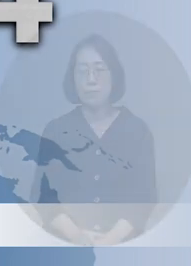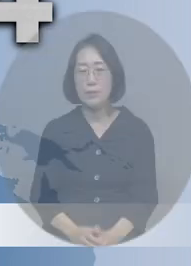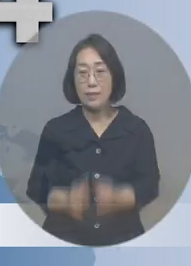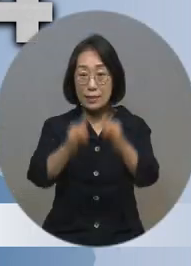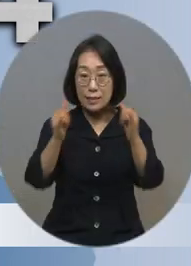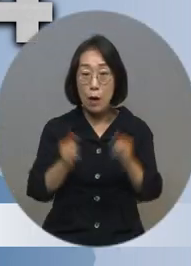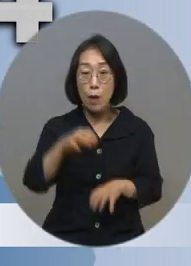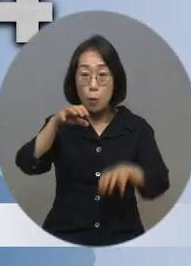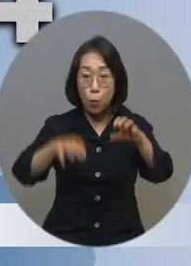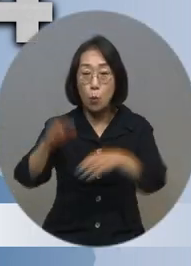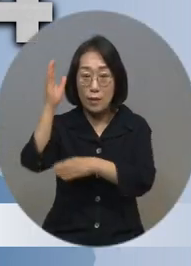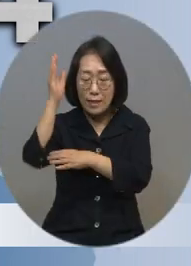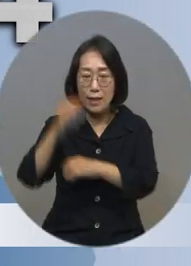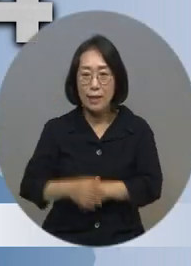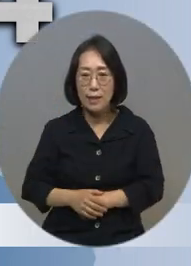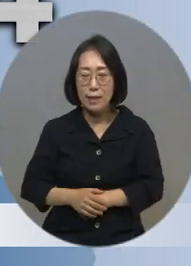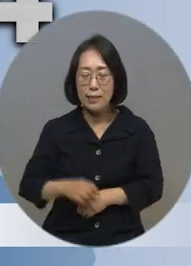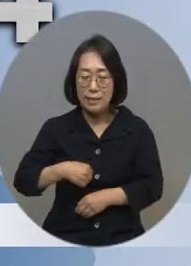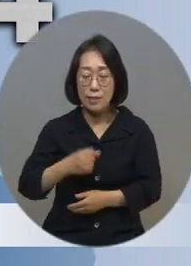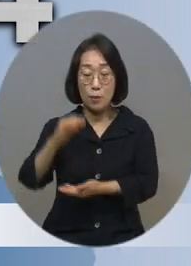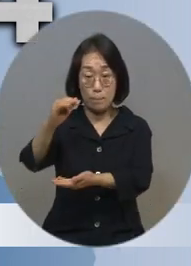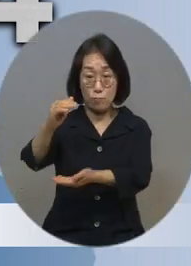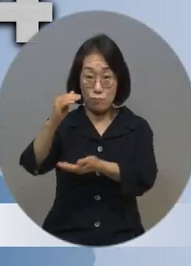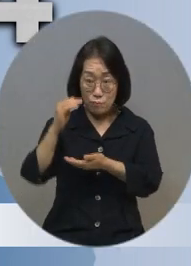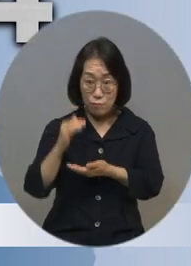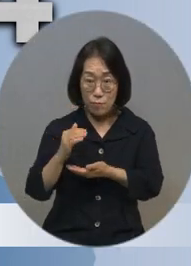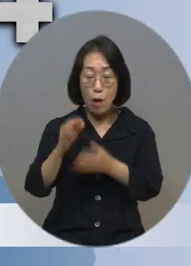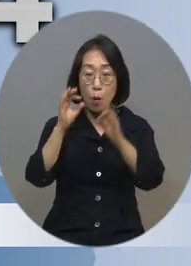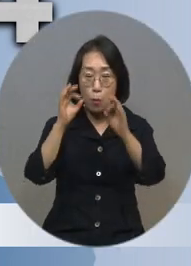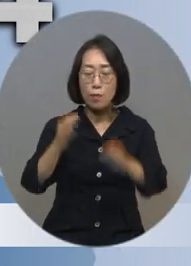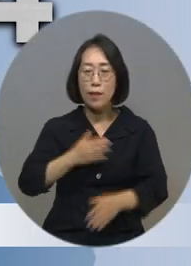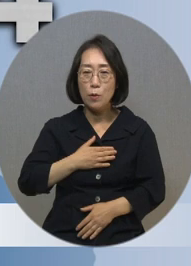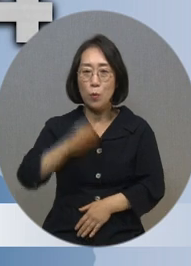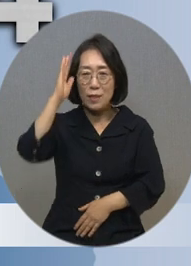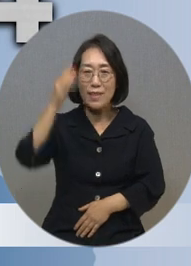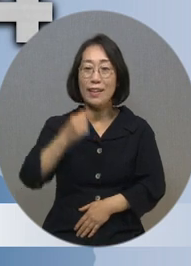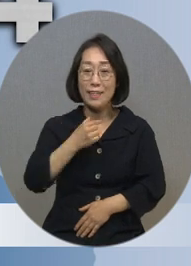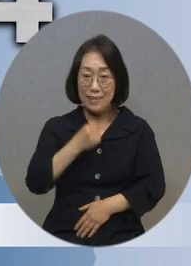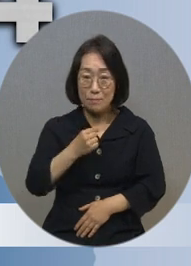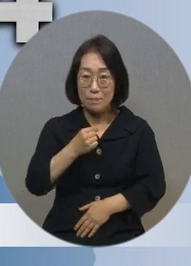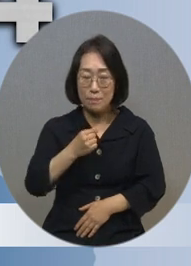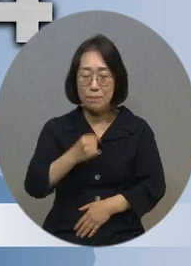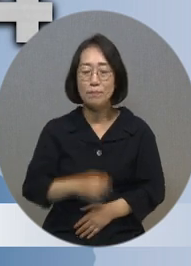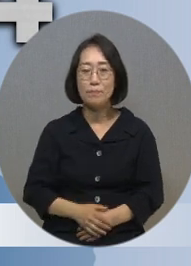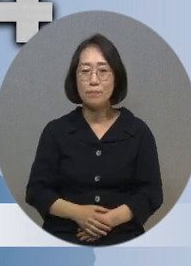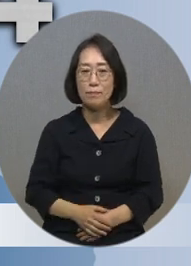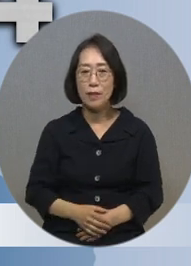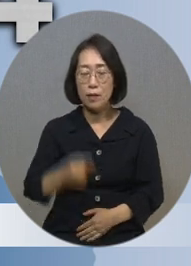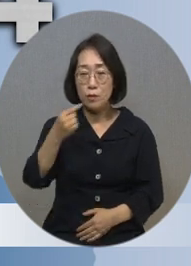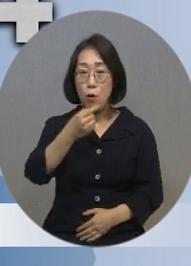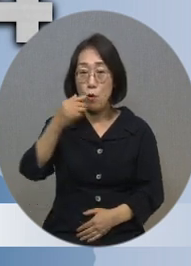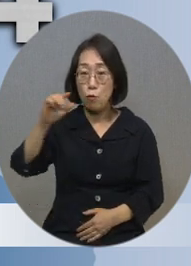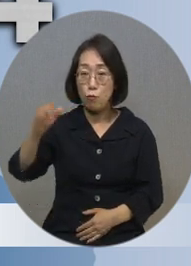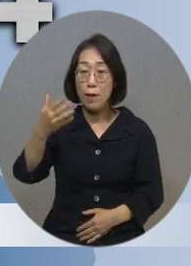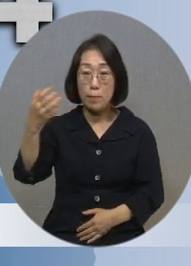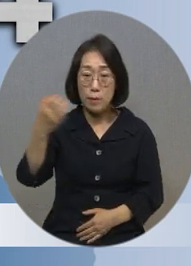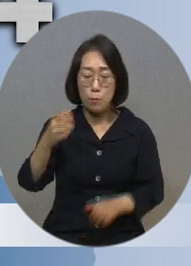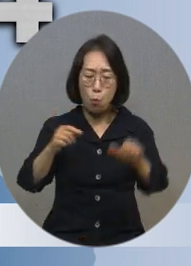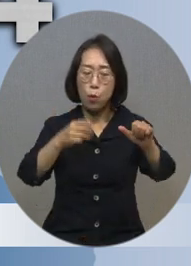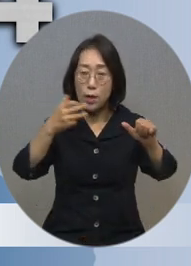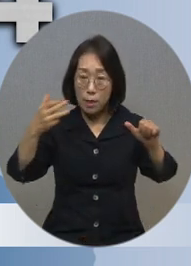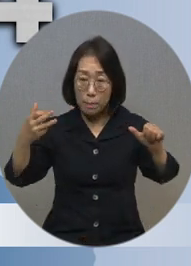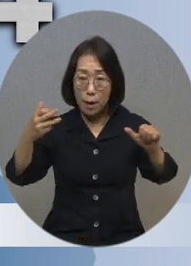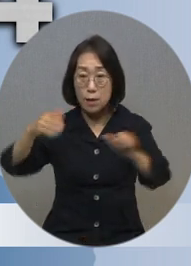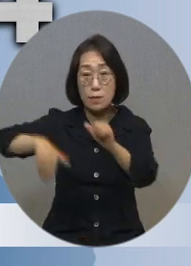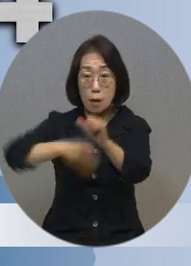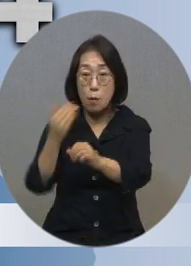우리 사회 곳곳의 이야기를 사형과 제보로 직접 만나보는 나도 말 좀 합시다입니다 1980년 5.18 민주화